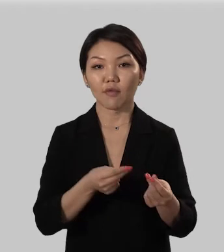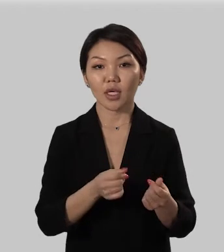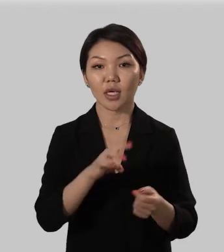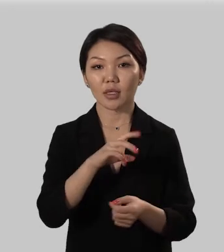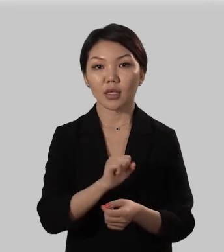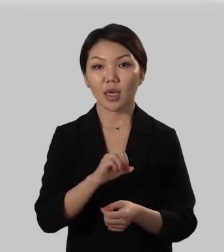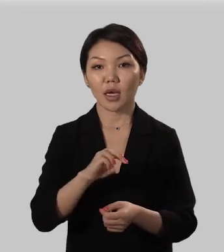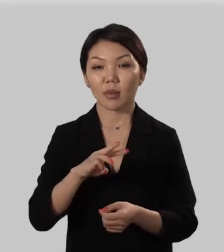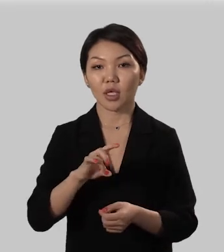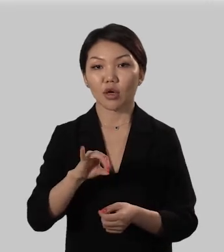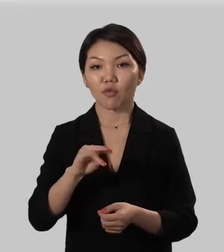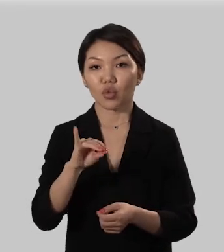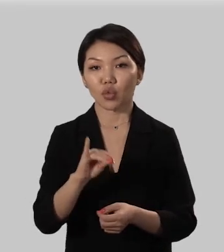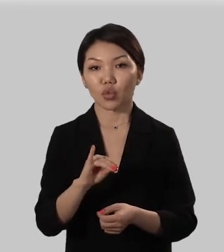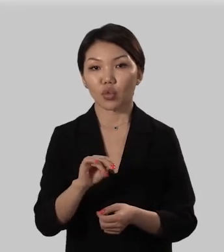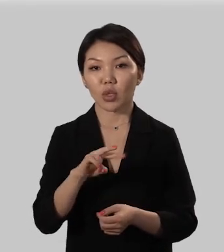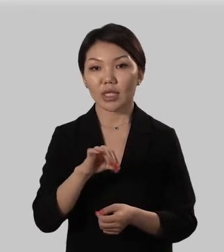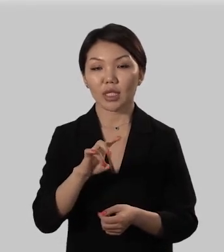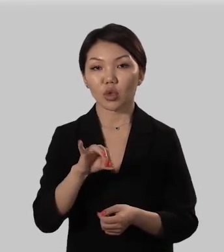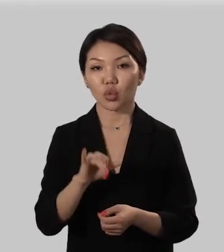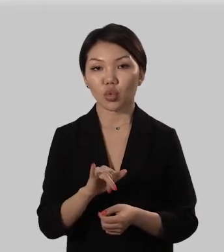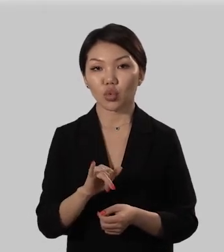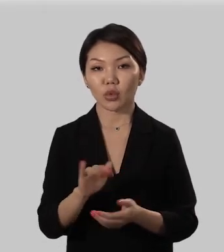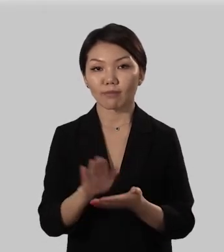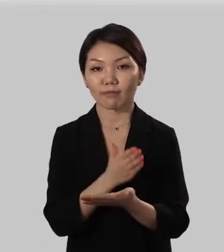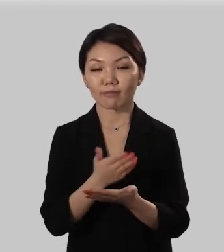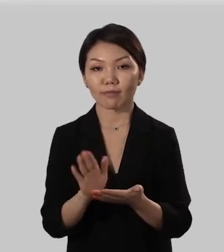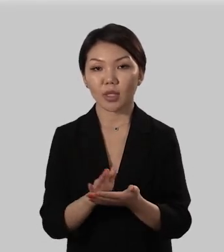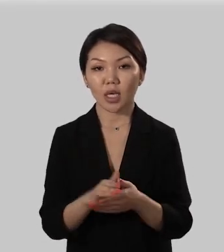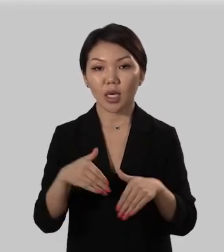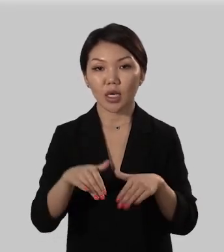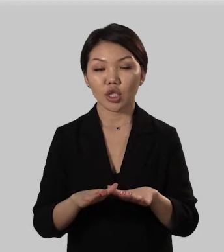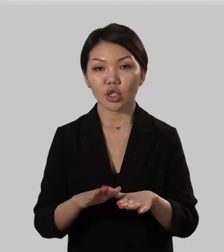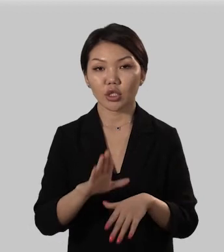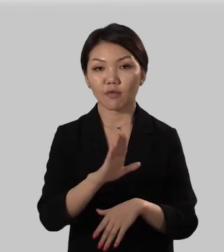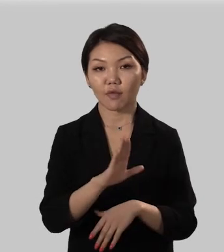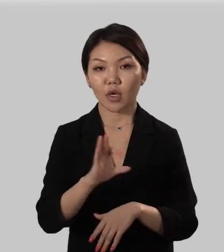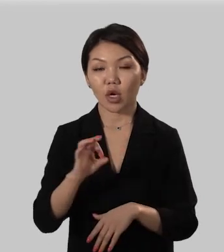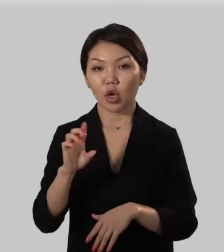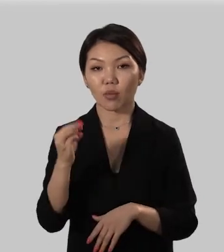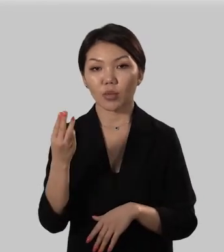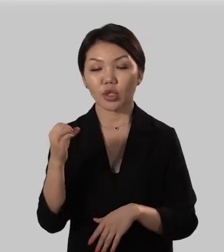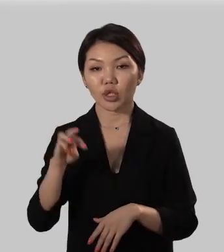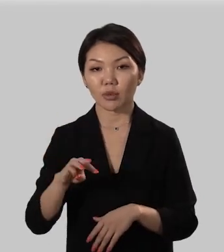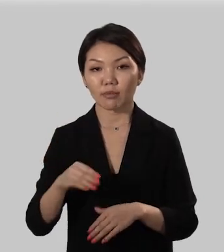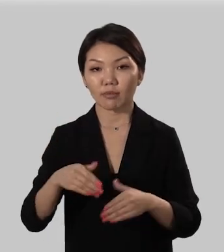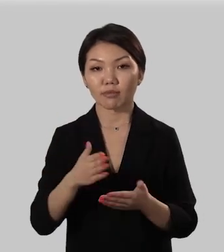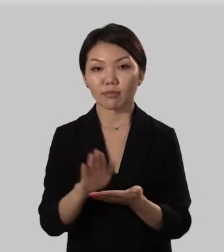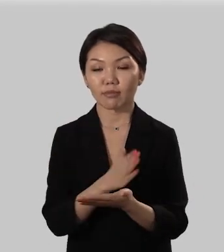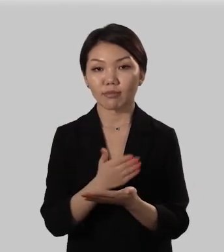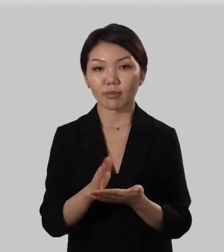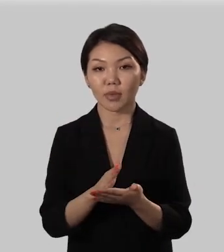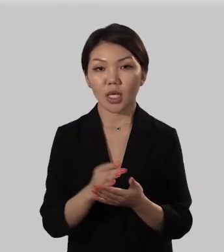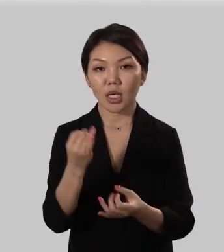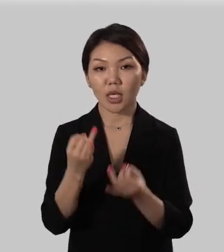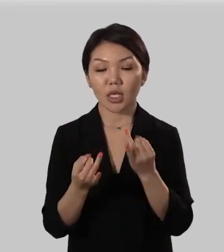прилагательное с предлогом решить в общем раздельно играть в открытую раздельно